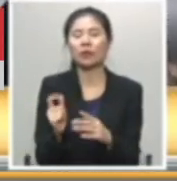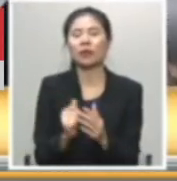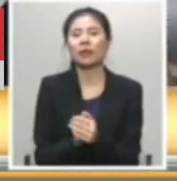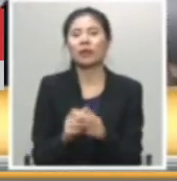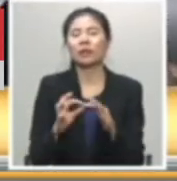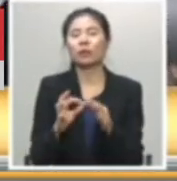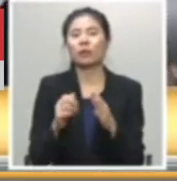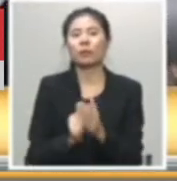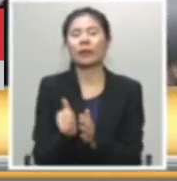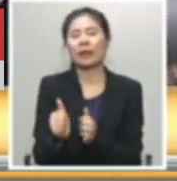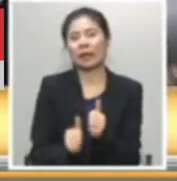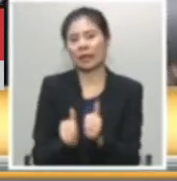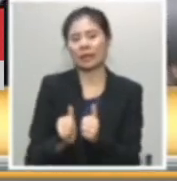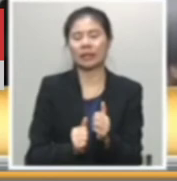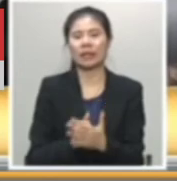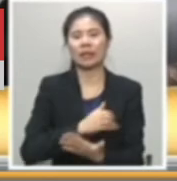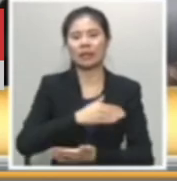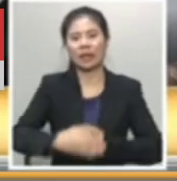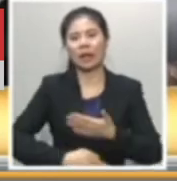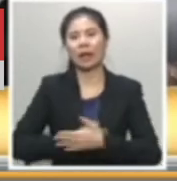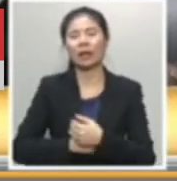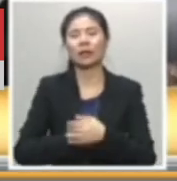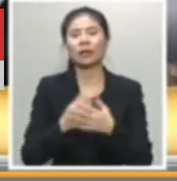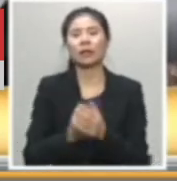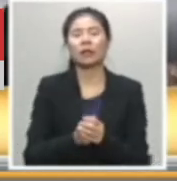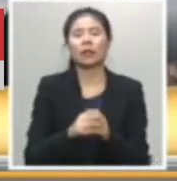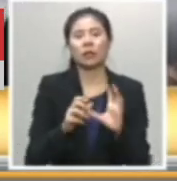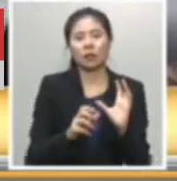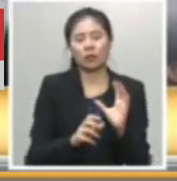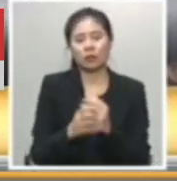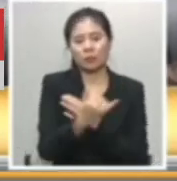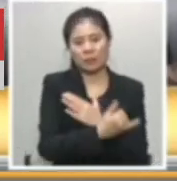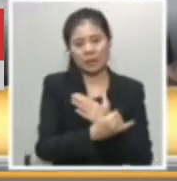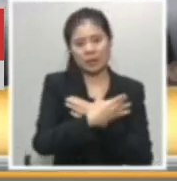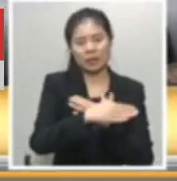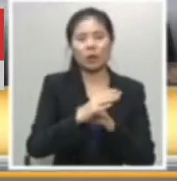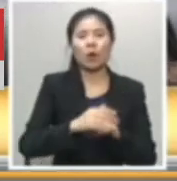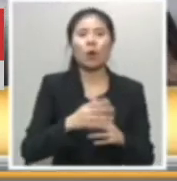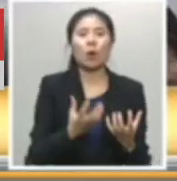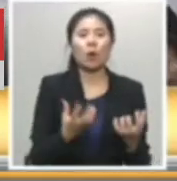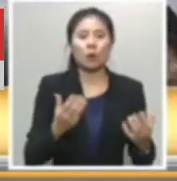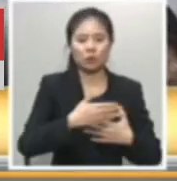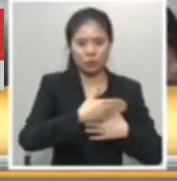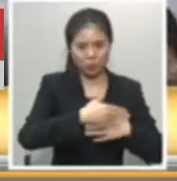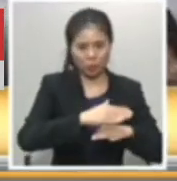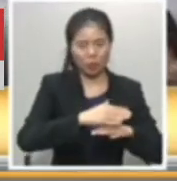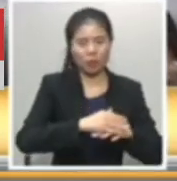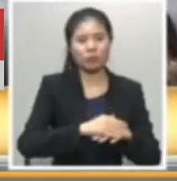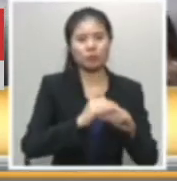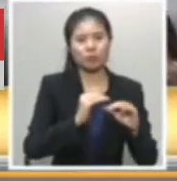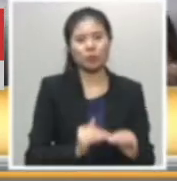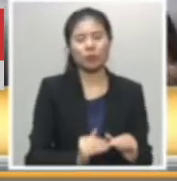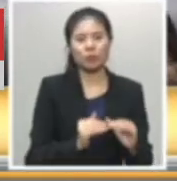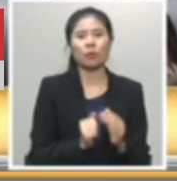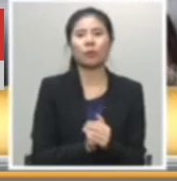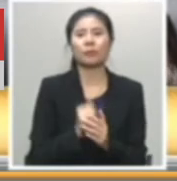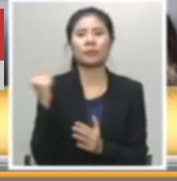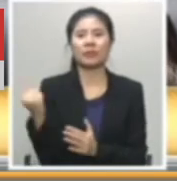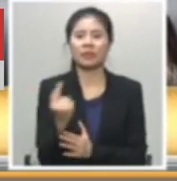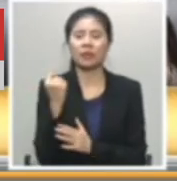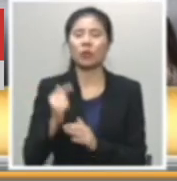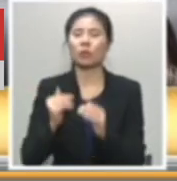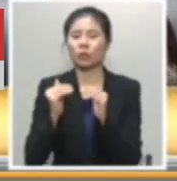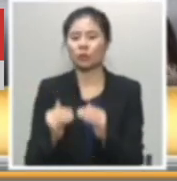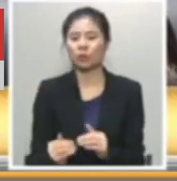การค้าการส่งออกที่ลดลงการท่องเที่ยวที่ฟื้นตัวช้านะครับการบริโภคภายในที่ชะลอตัวล